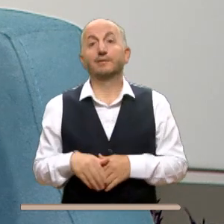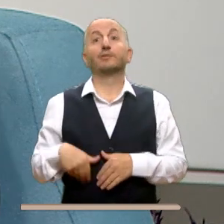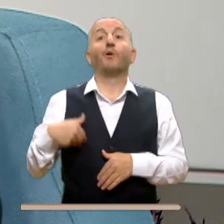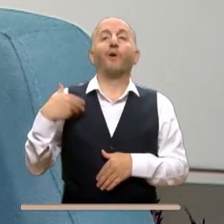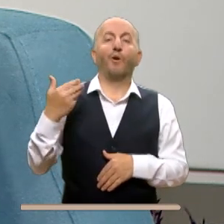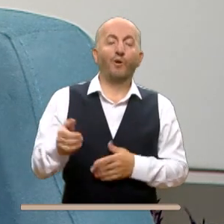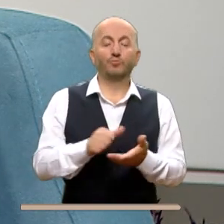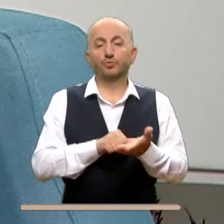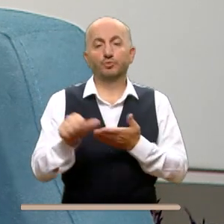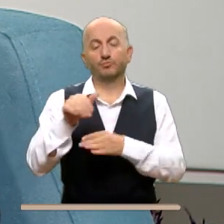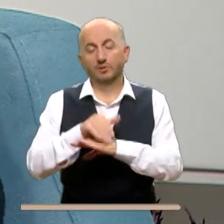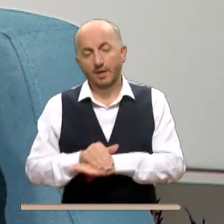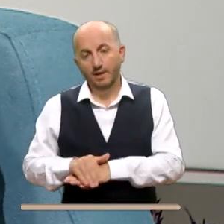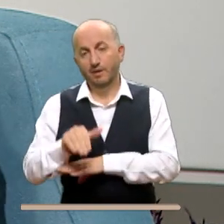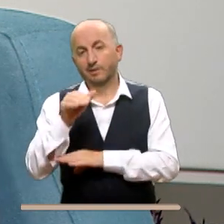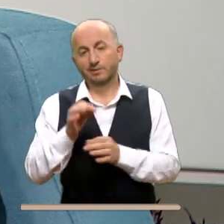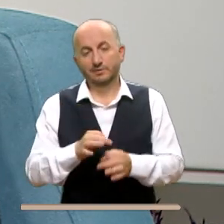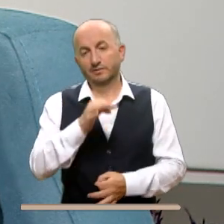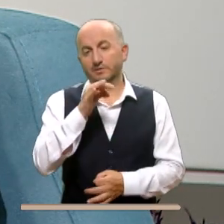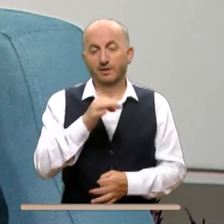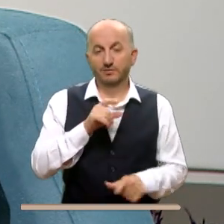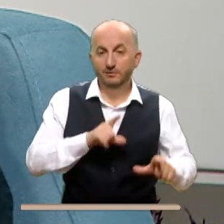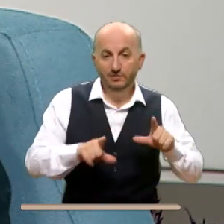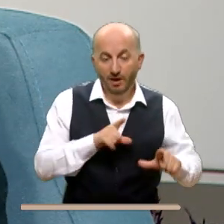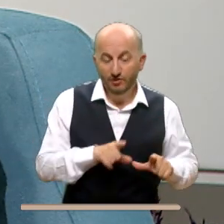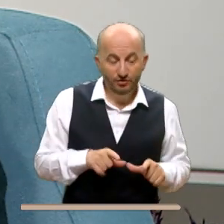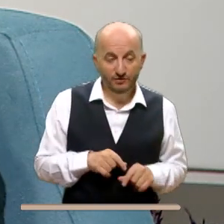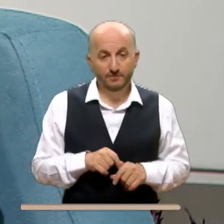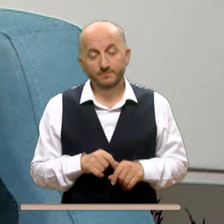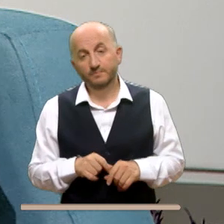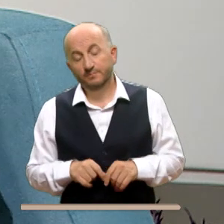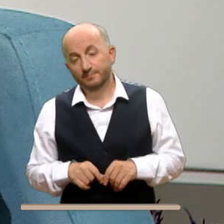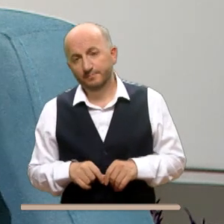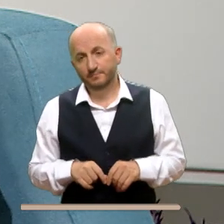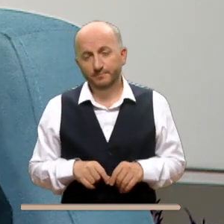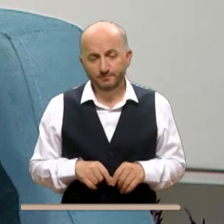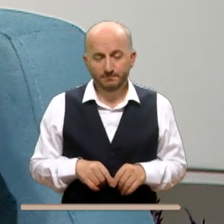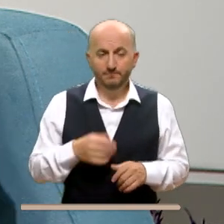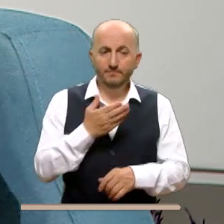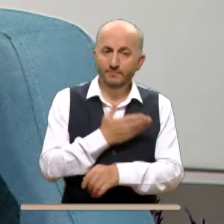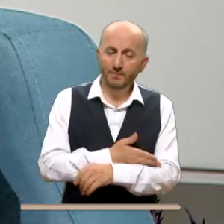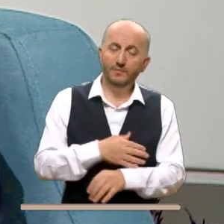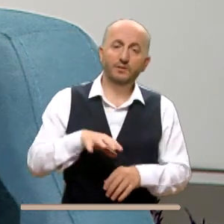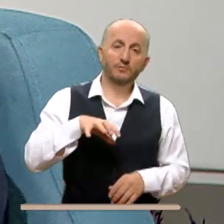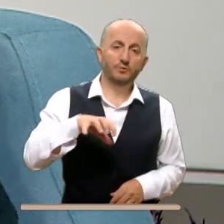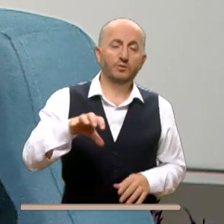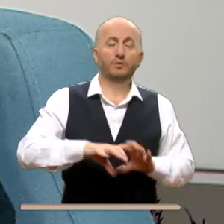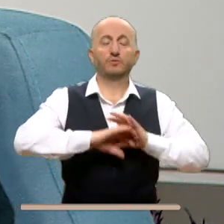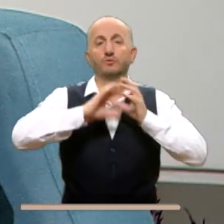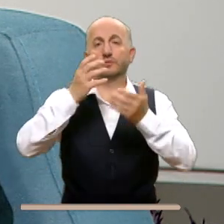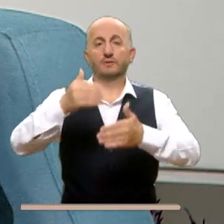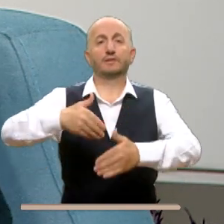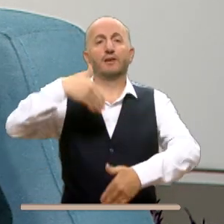Sonrası bütün bir hayatı, insanlarımızın ihtiyacını, bu memleketin, bu bölgenin, dünyanın